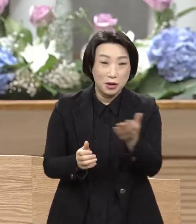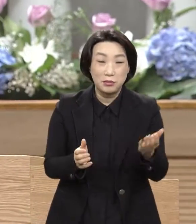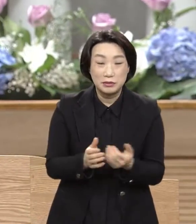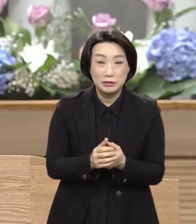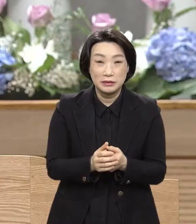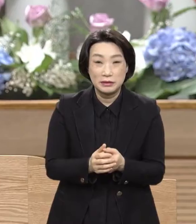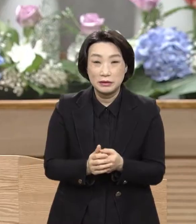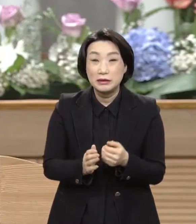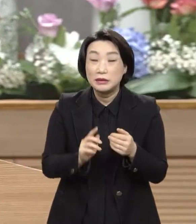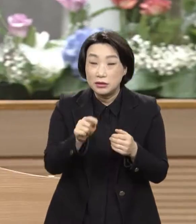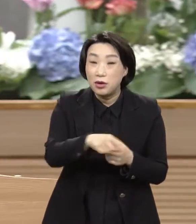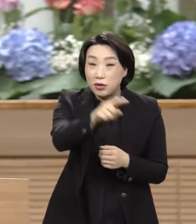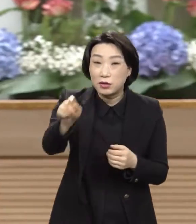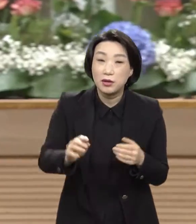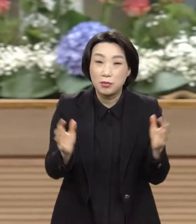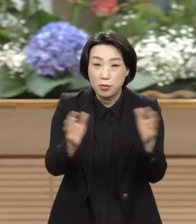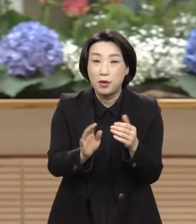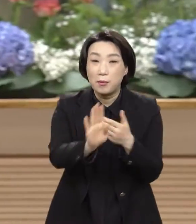바리새인들이